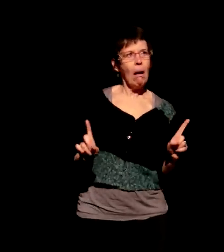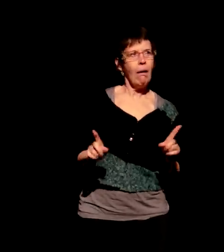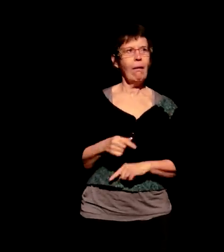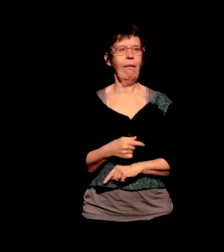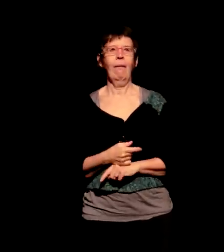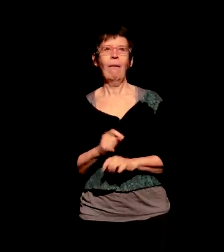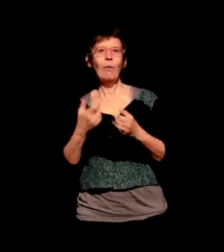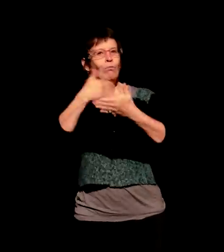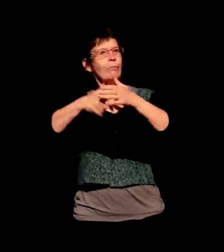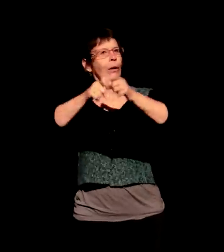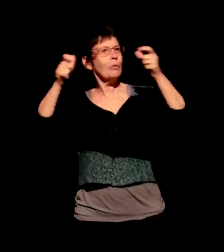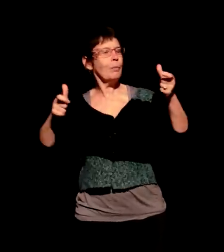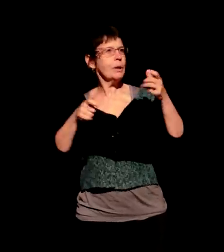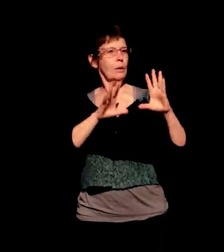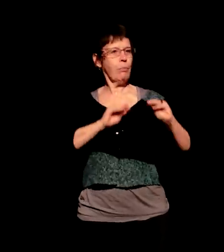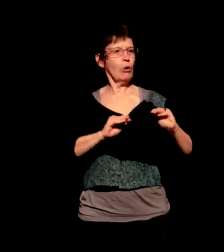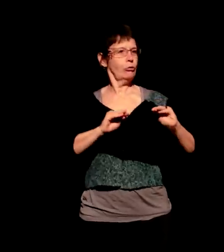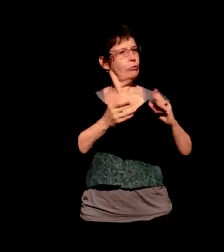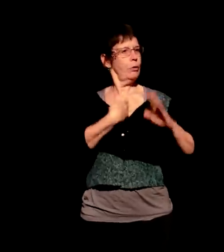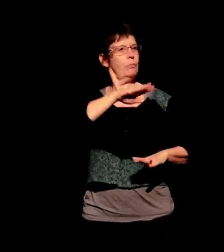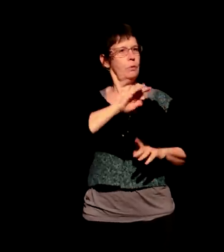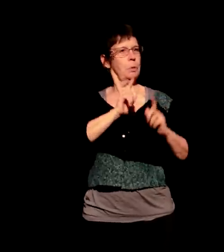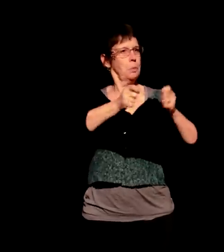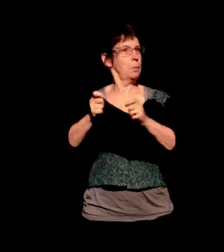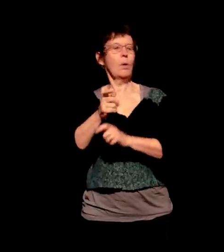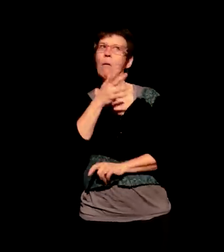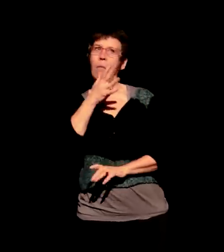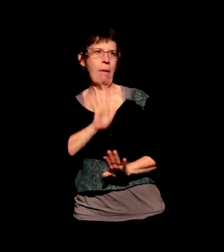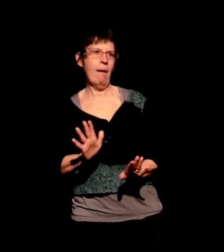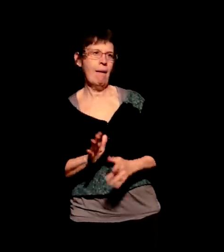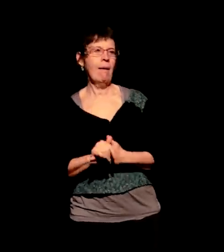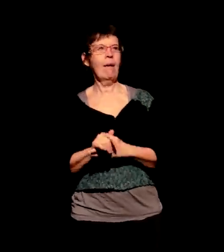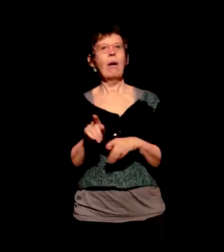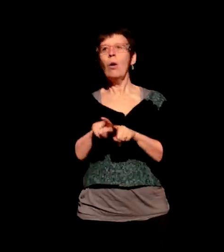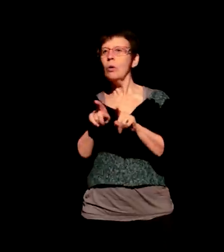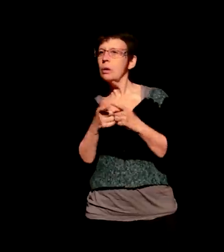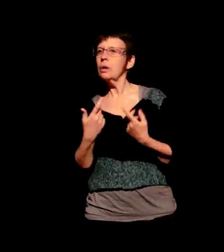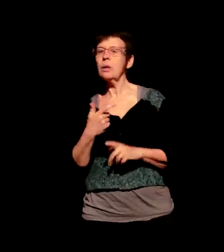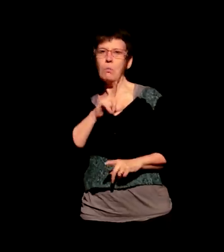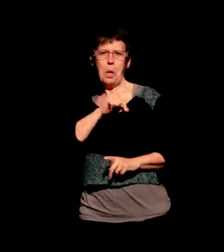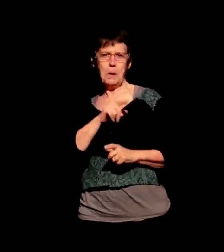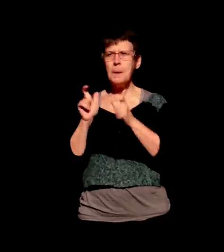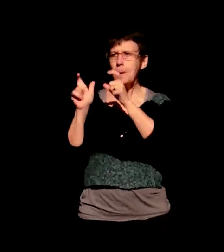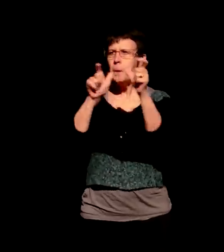dans les entreprises, moins le droit à la sécurité, à ne pas avoir de contrôle aux faciès et de contrôle de police